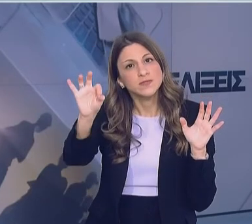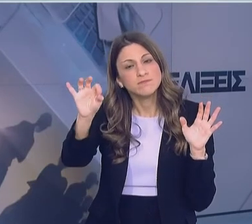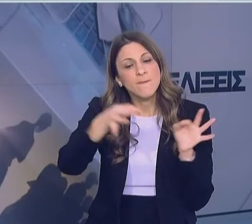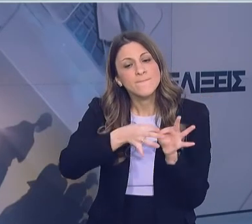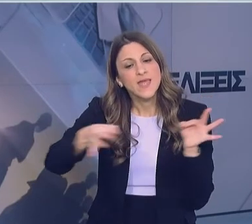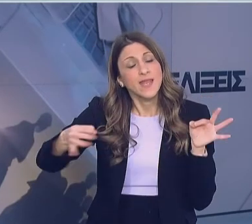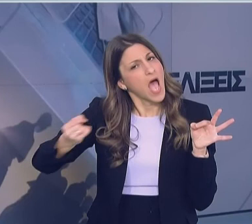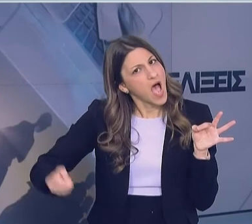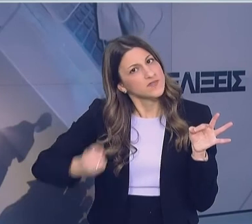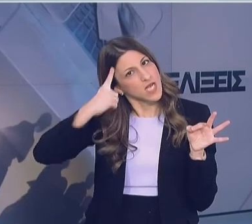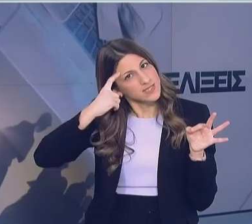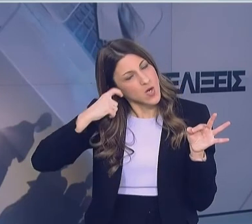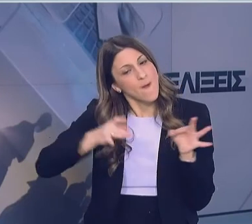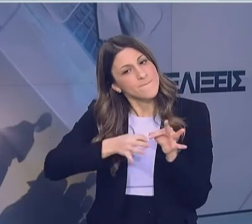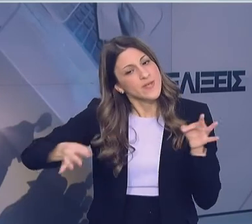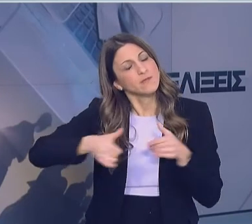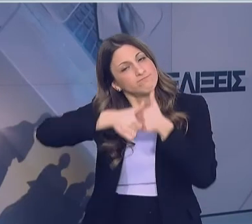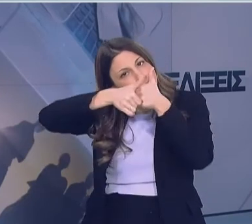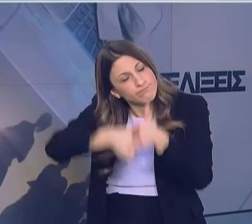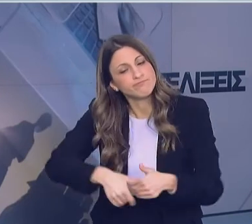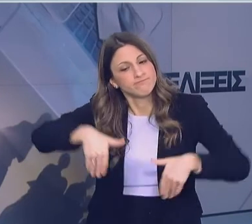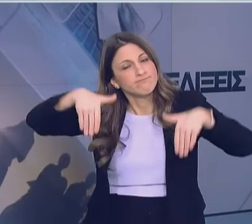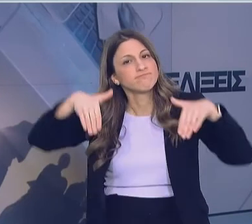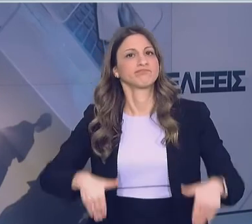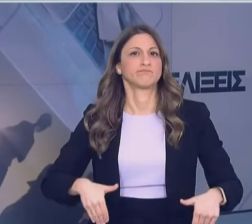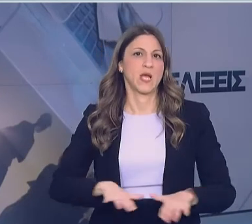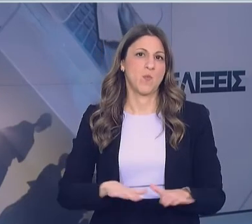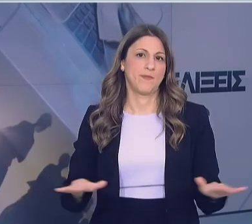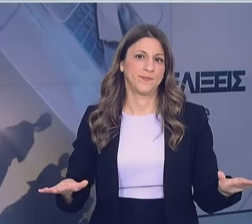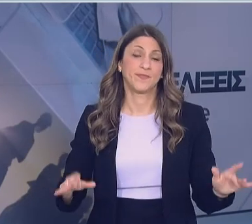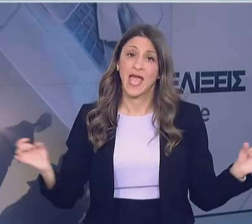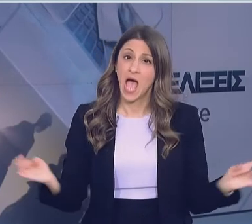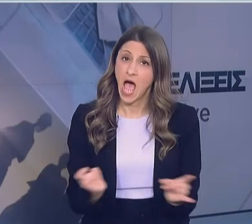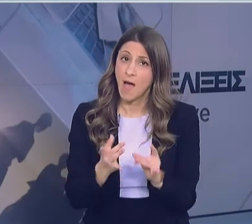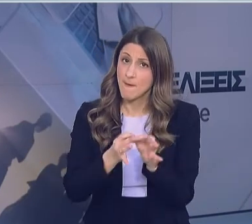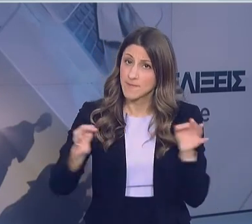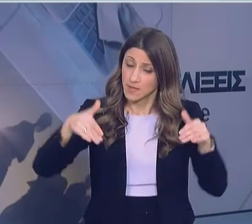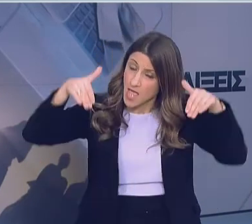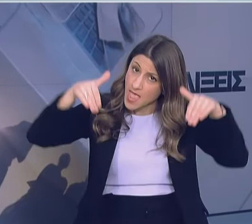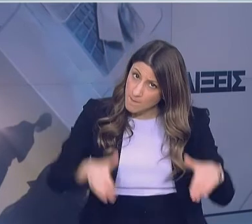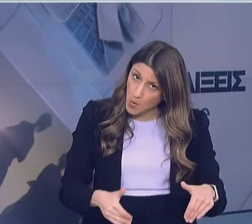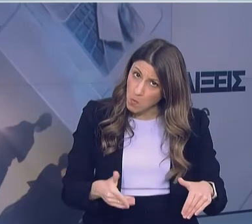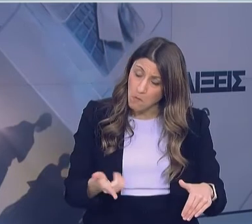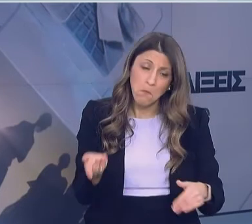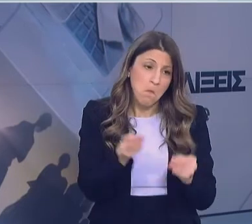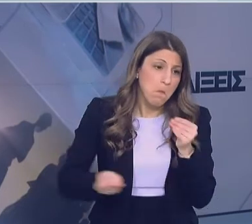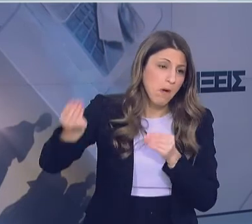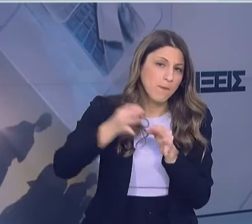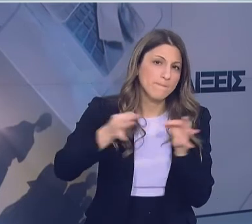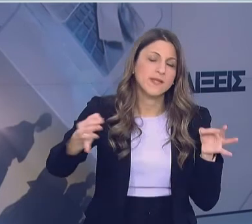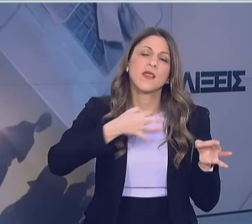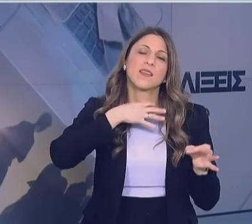μέτρα να τα εφαρμόσουμε. Να τα εφαρμόσουμε με συνέπεια. Εφόσον τα εφαρμόσουμε, δεν υπάρχει κάποιος λόγος για περαιτέρω